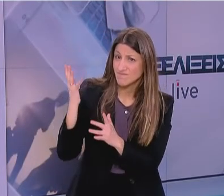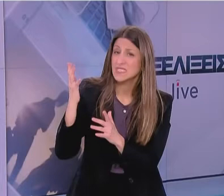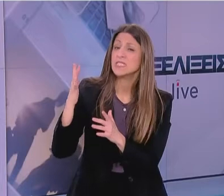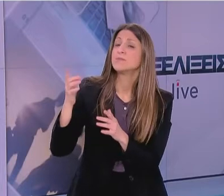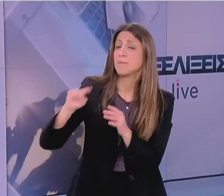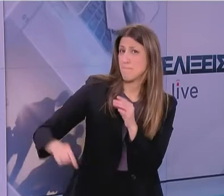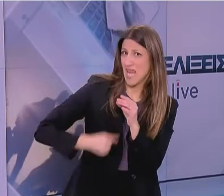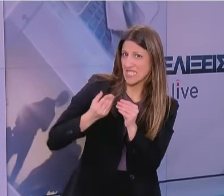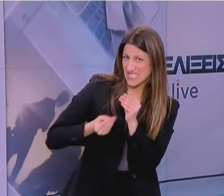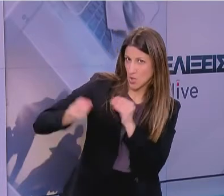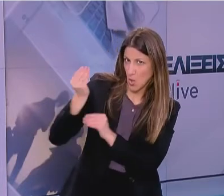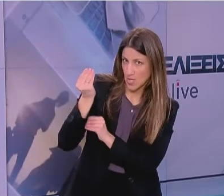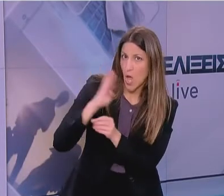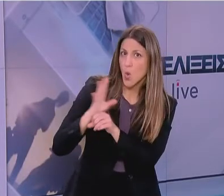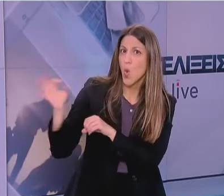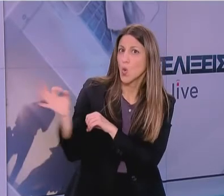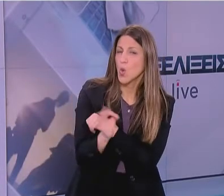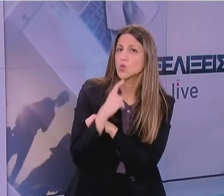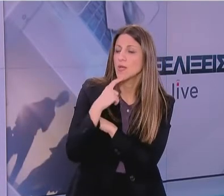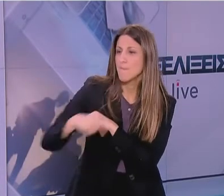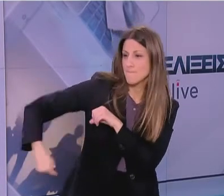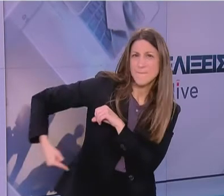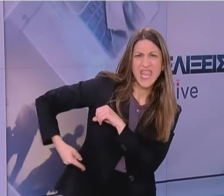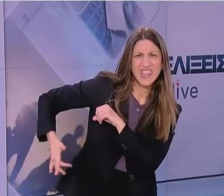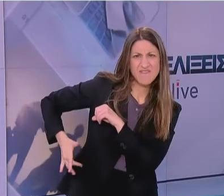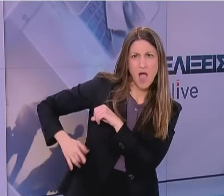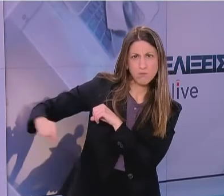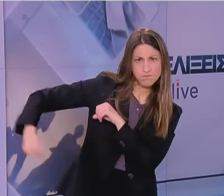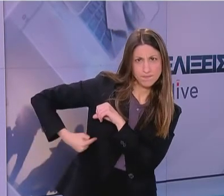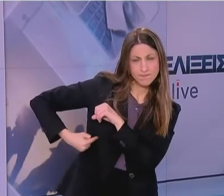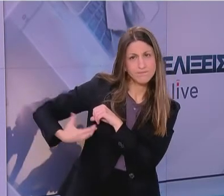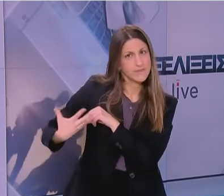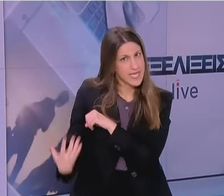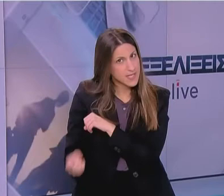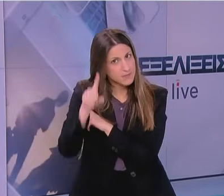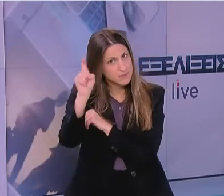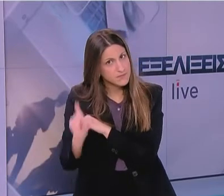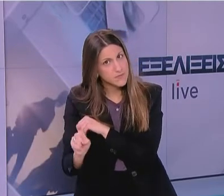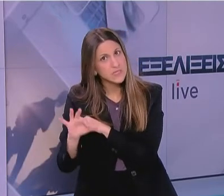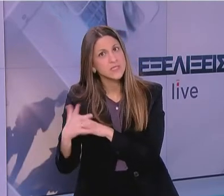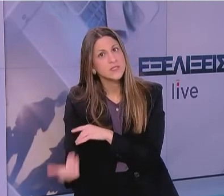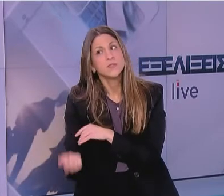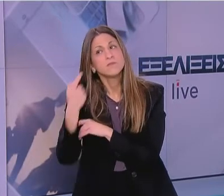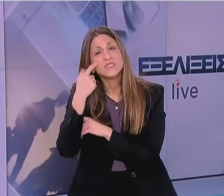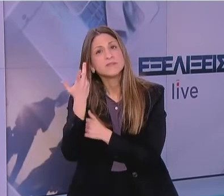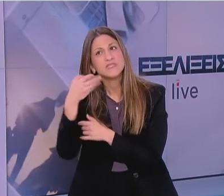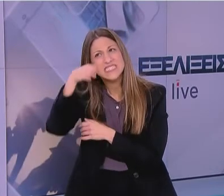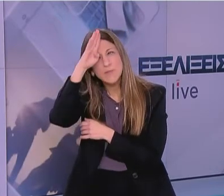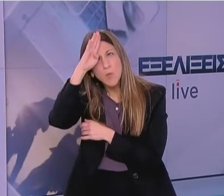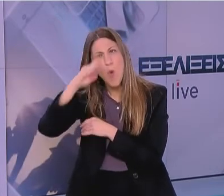νεφρική ανεπάρκεια? Η νόσος προσβάλλει άμεσα τα νεφρά? Υπάρχει συσχέτιση μεταξύ ακτινολογικής εικόνας και